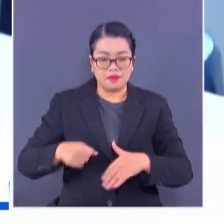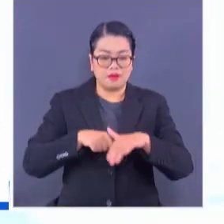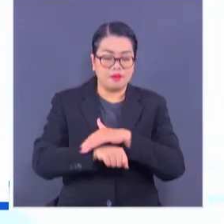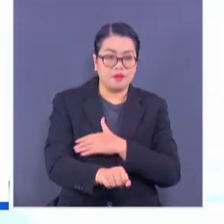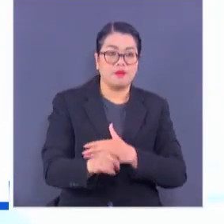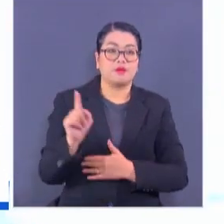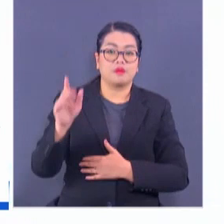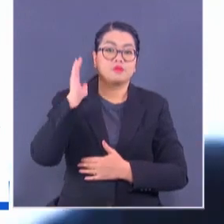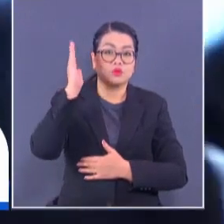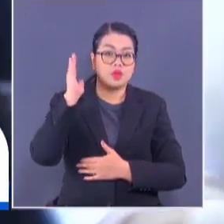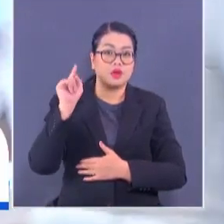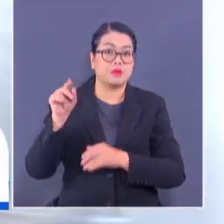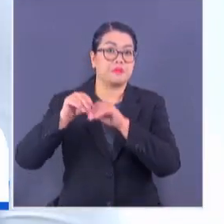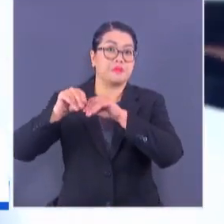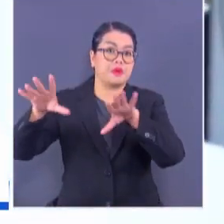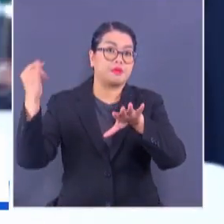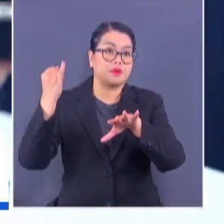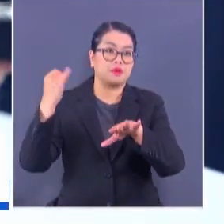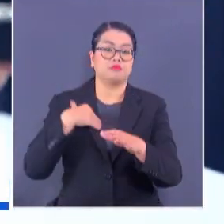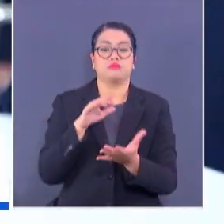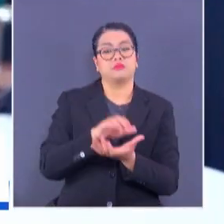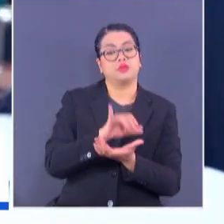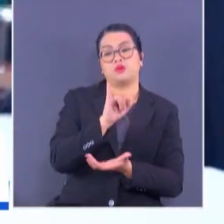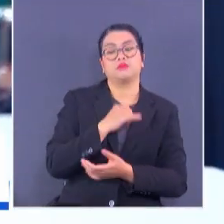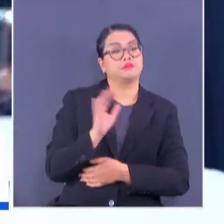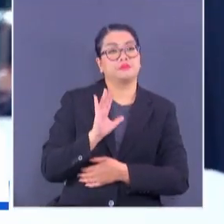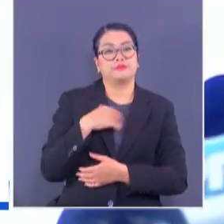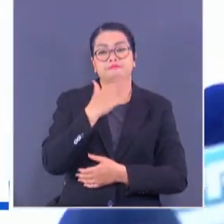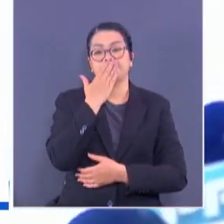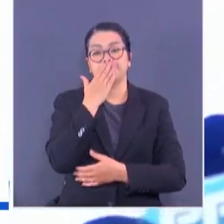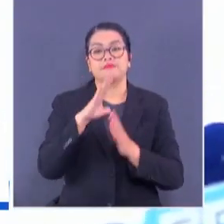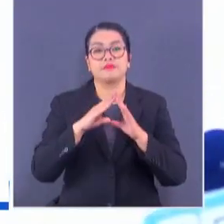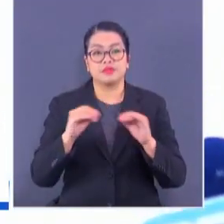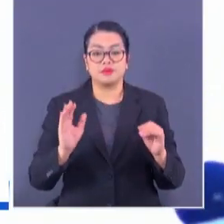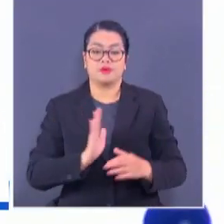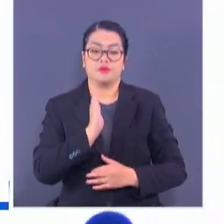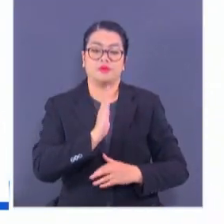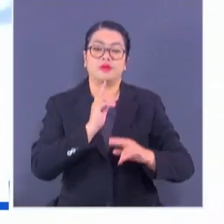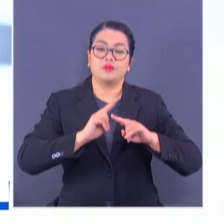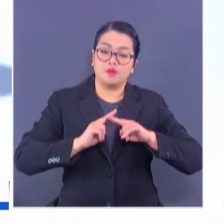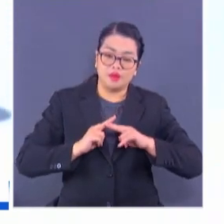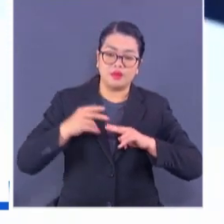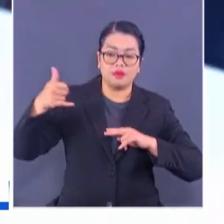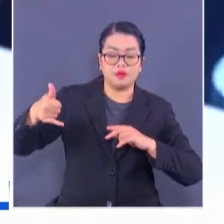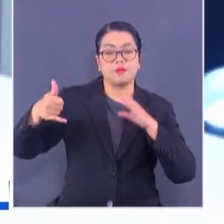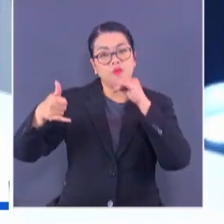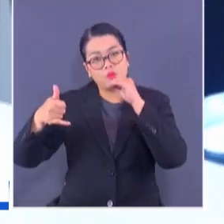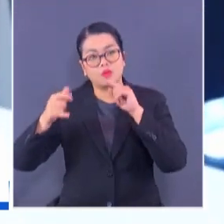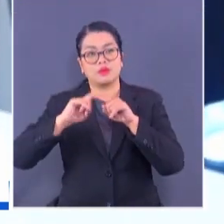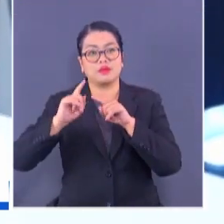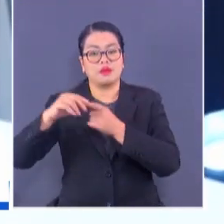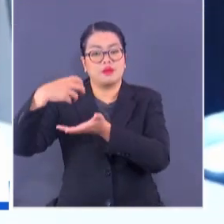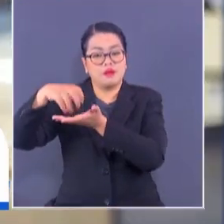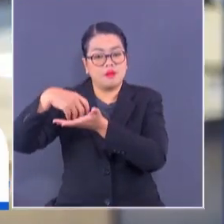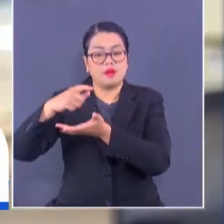ฉตนบอกเลยว่าไม่ได้เป็นเมียน้อยใครที่เก็บตัวเงียบเพราะตนให้เกียรติตัวเองที่ไม่ออกมาพูดและไม่อยาก